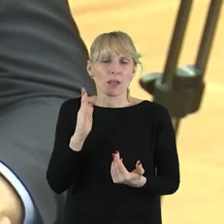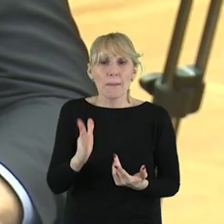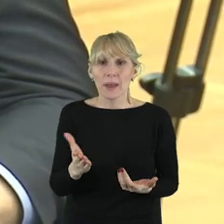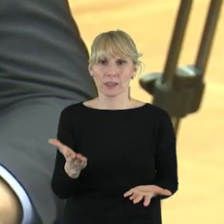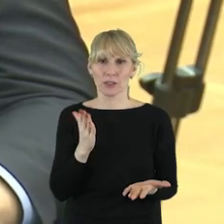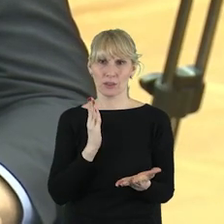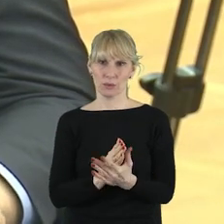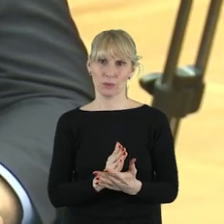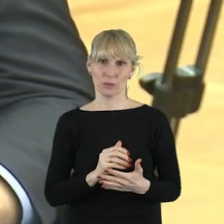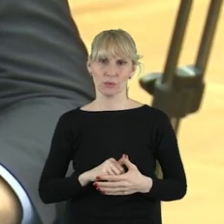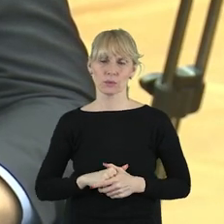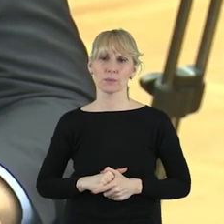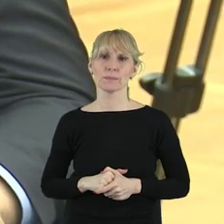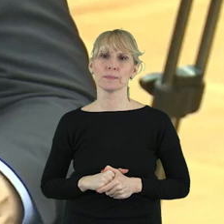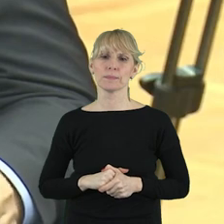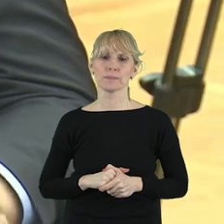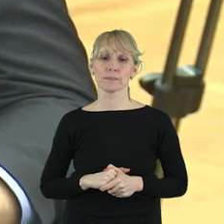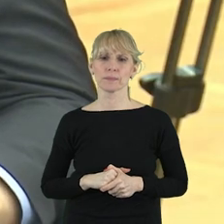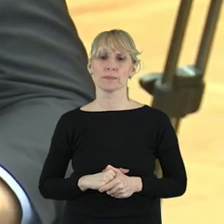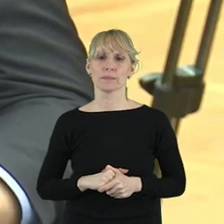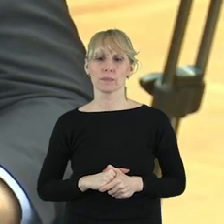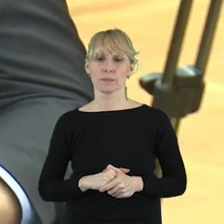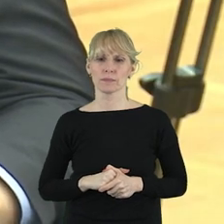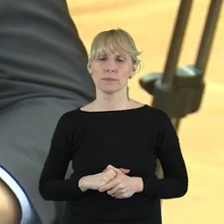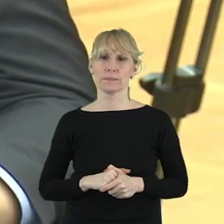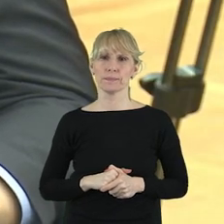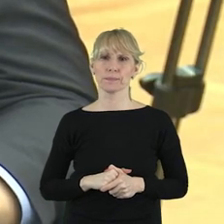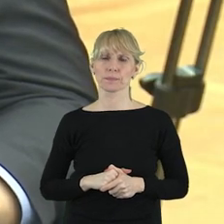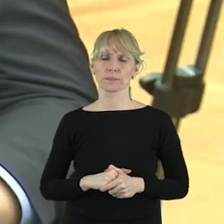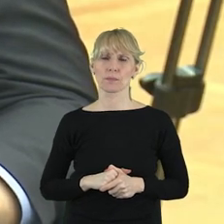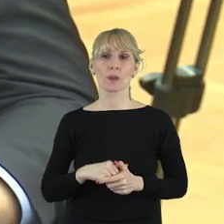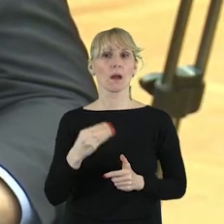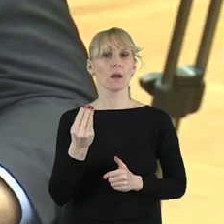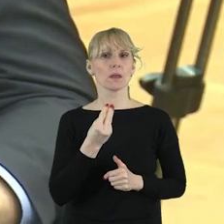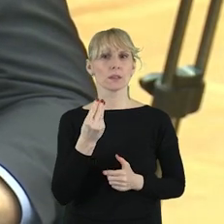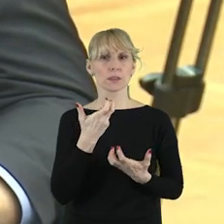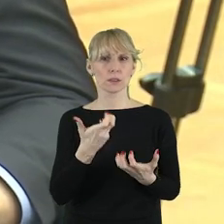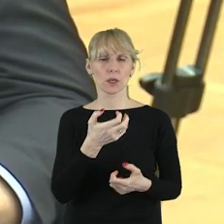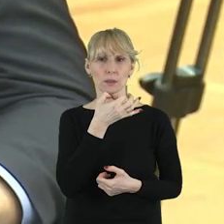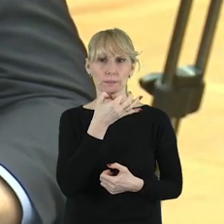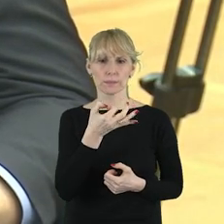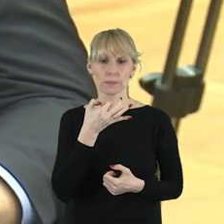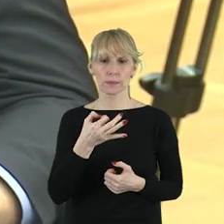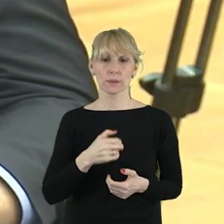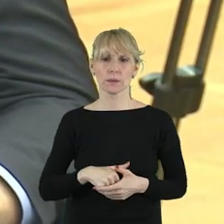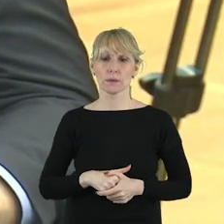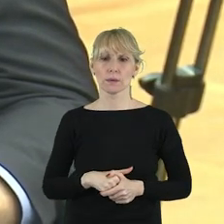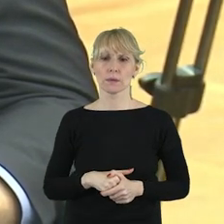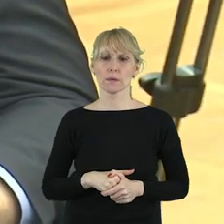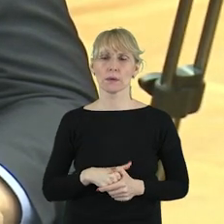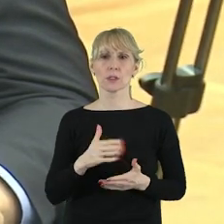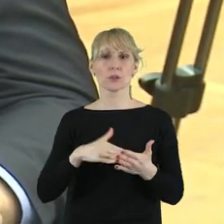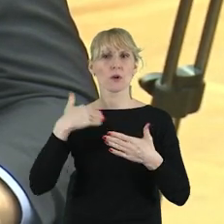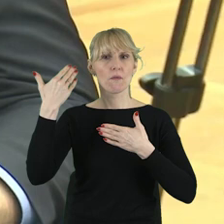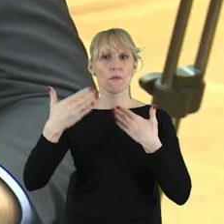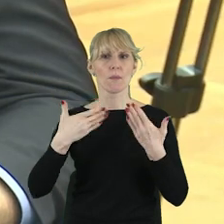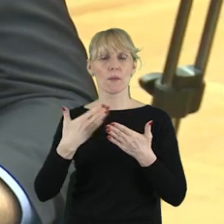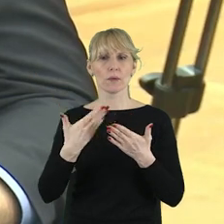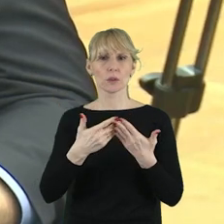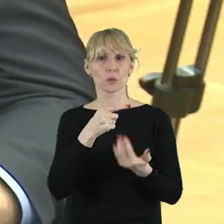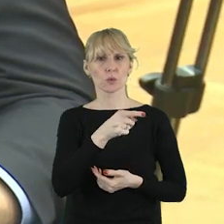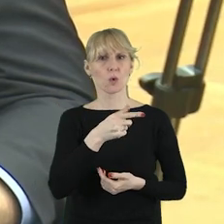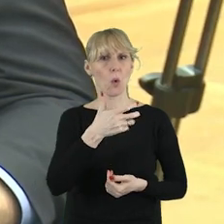Chciałem jeszcze spytać, czy tą wypowiedź pana marszałka Adamczyka na temat tego